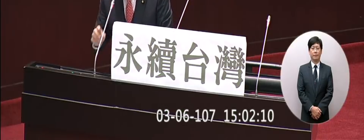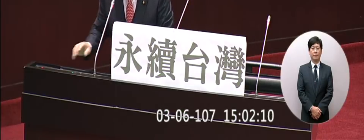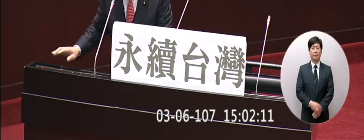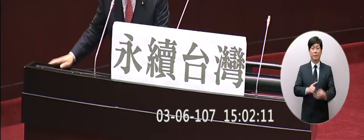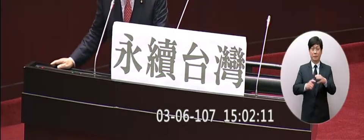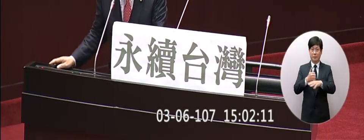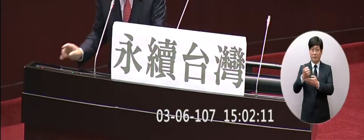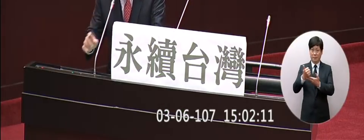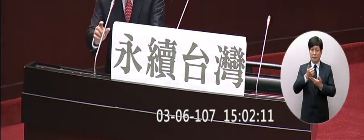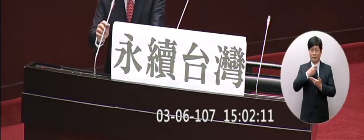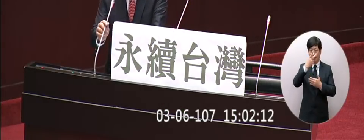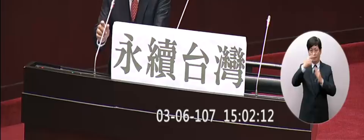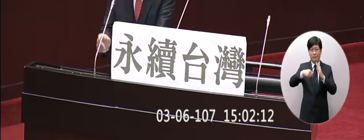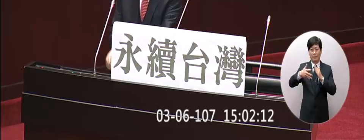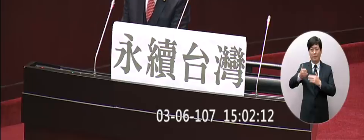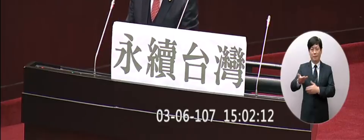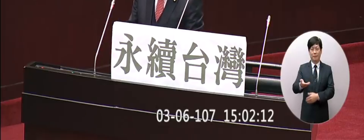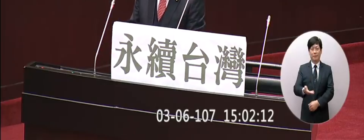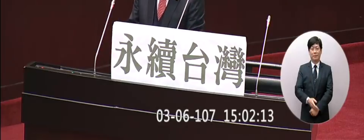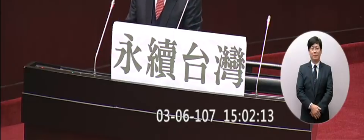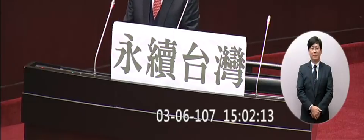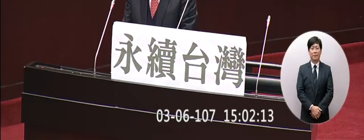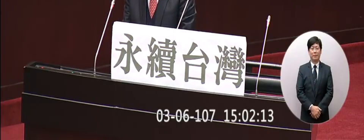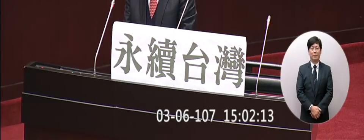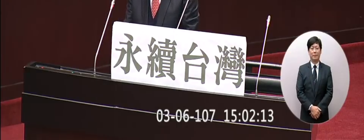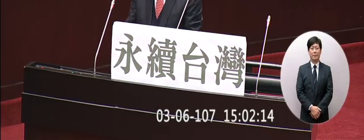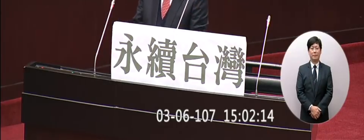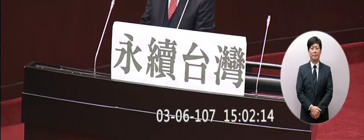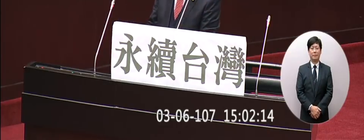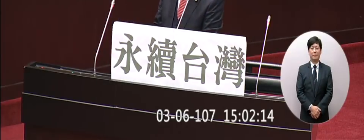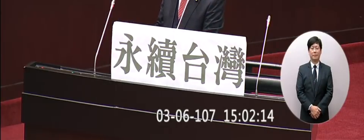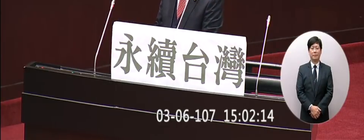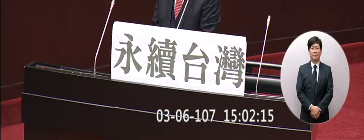主席，请一下赖院长， 请赖院长。